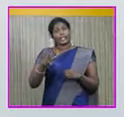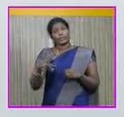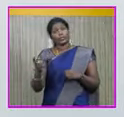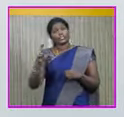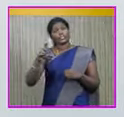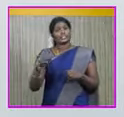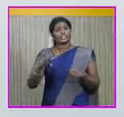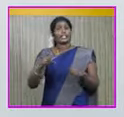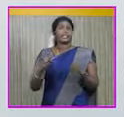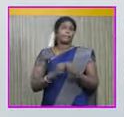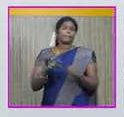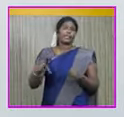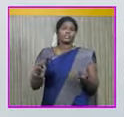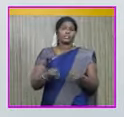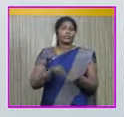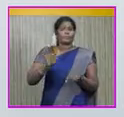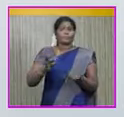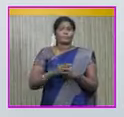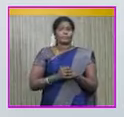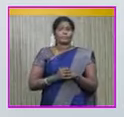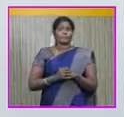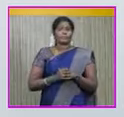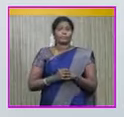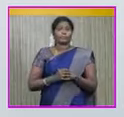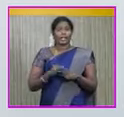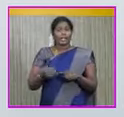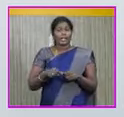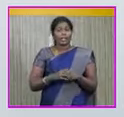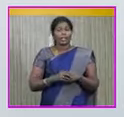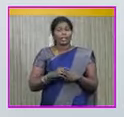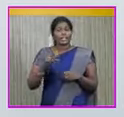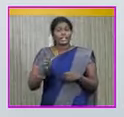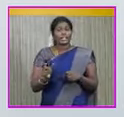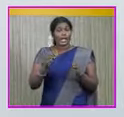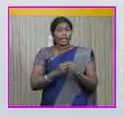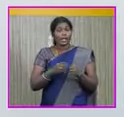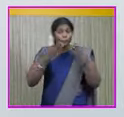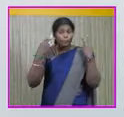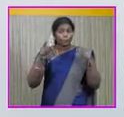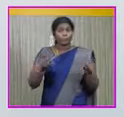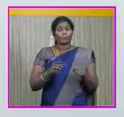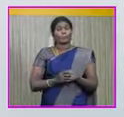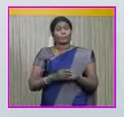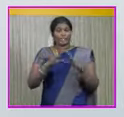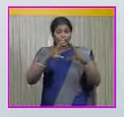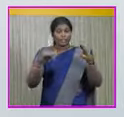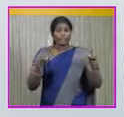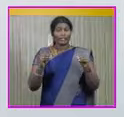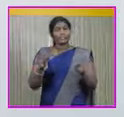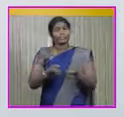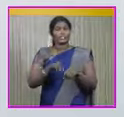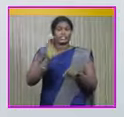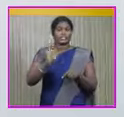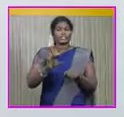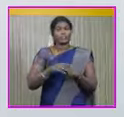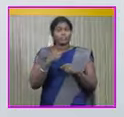சமம் அப்படின்னு சொல்லிட்டாங்க. இப்போ நம்ம செய்ய வேண்டிய வேலை, கப் முக்கோணமும் கேட் முக்கோணமும் வடிவப்புமை கொண்டவை அப்படின்னு